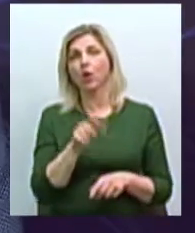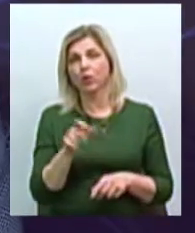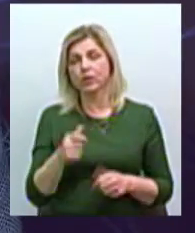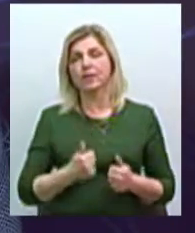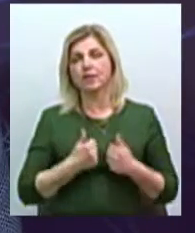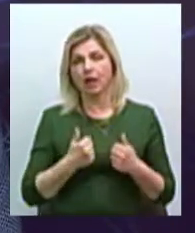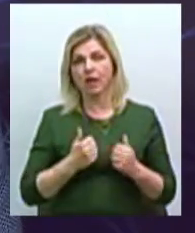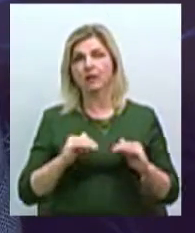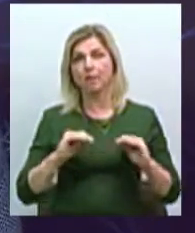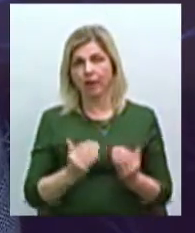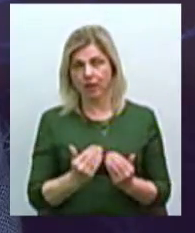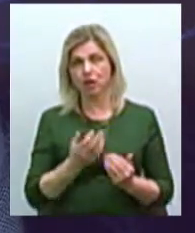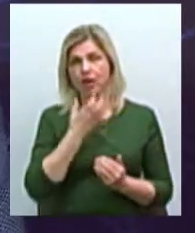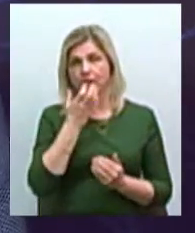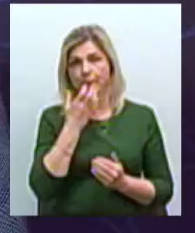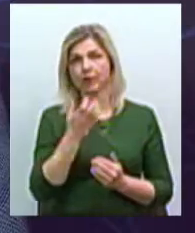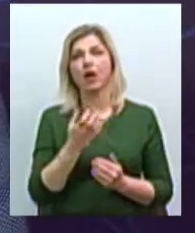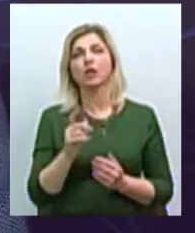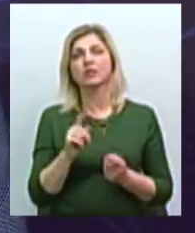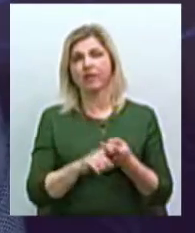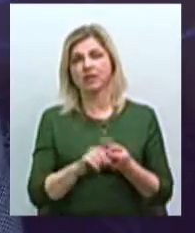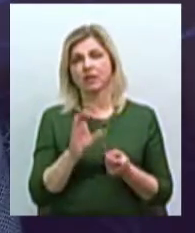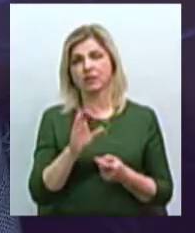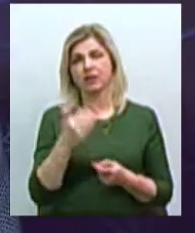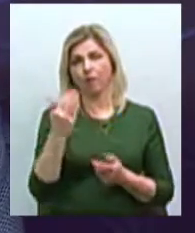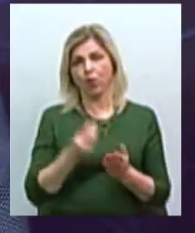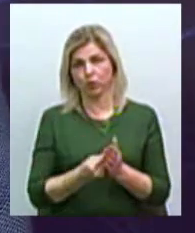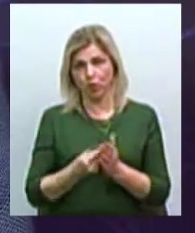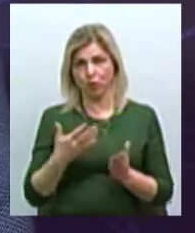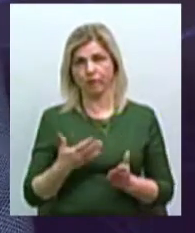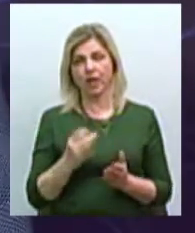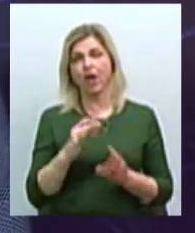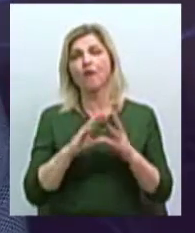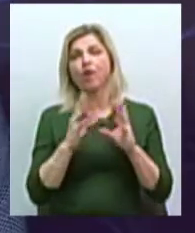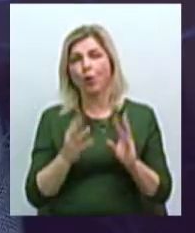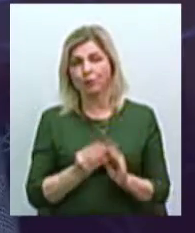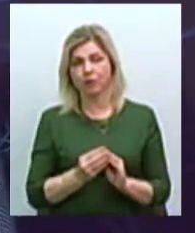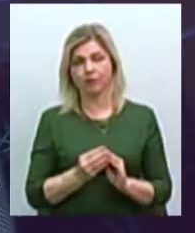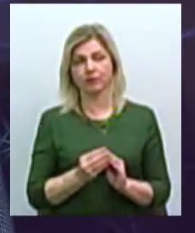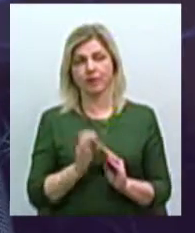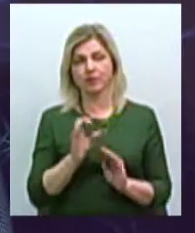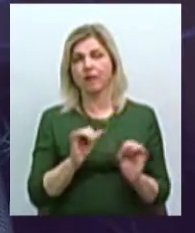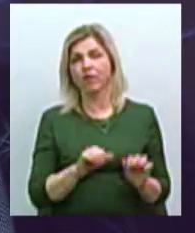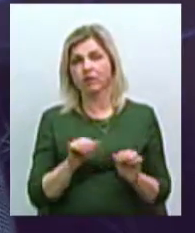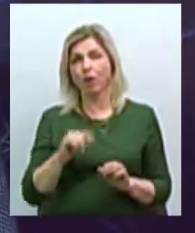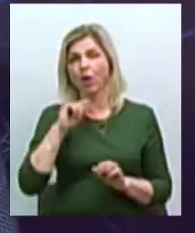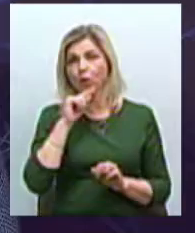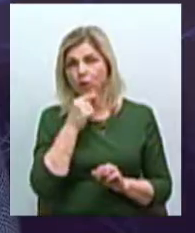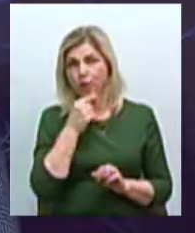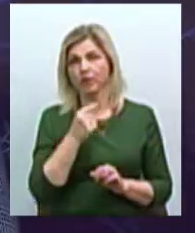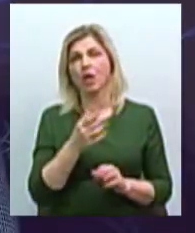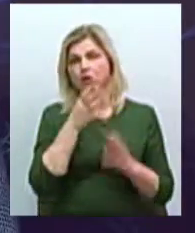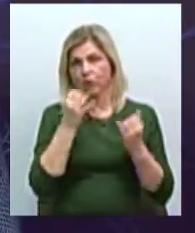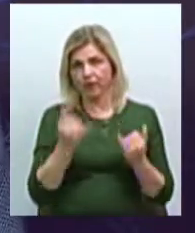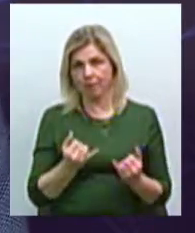меньше потреблять тепловой энергии в связи с ее дороговизной, ну и вообще, в принципе, с возможностью экономить с более